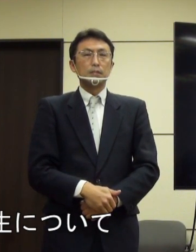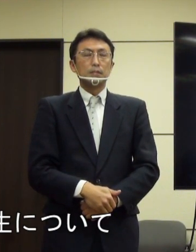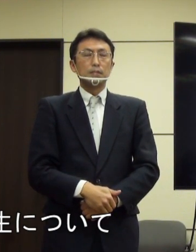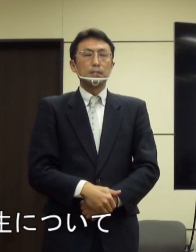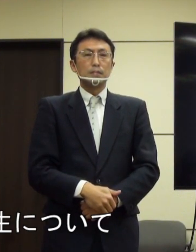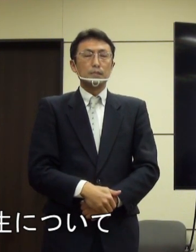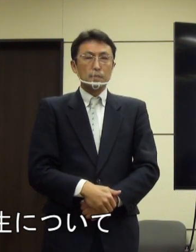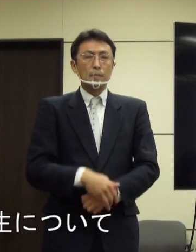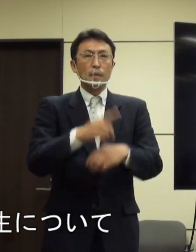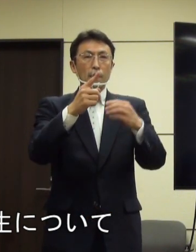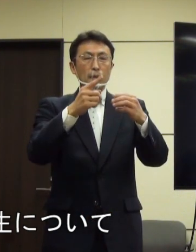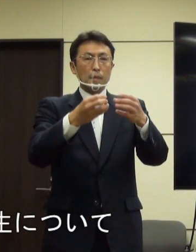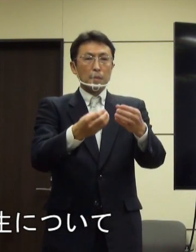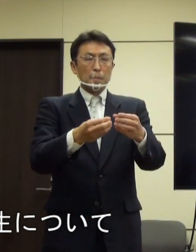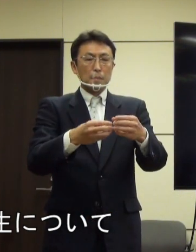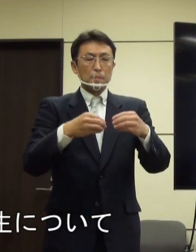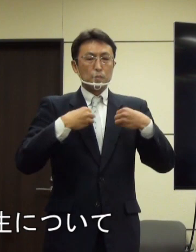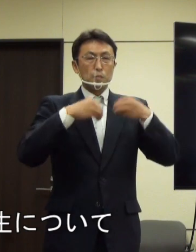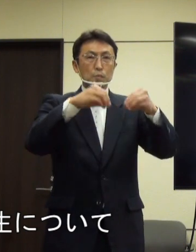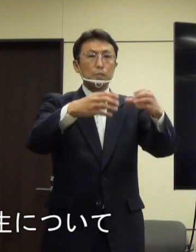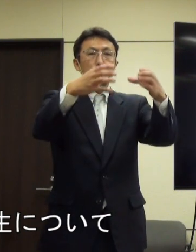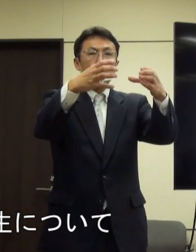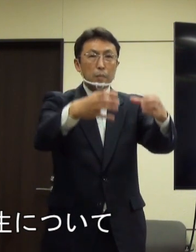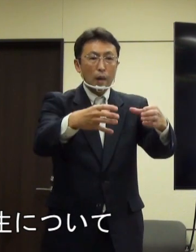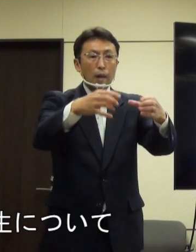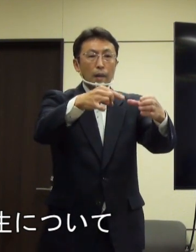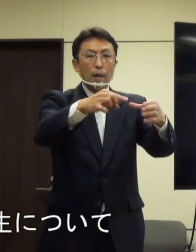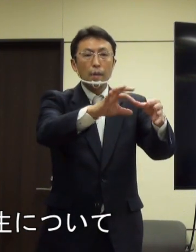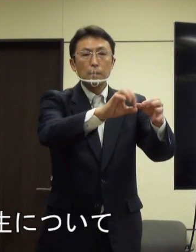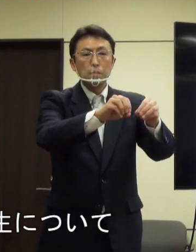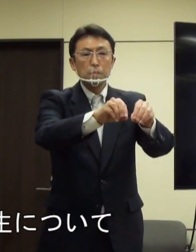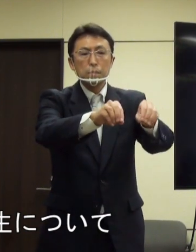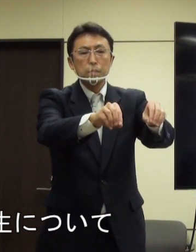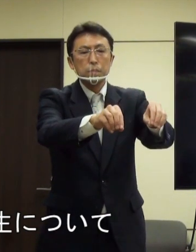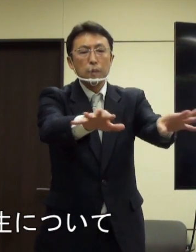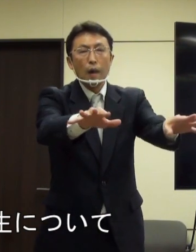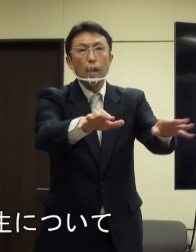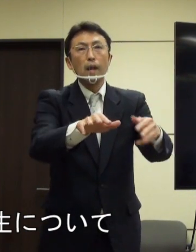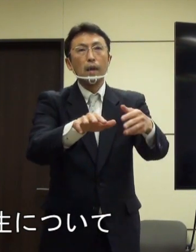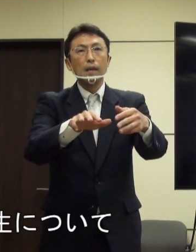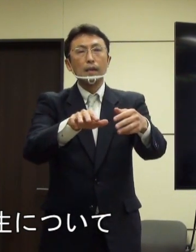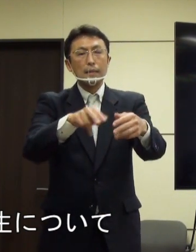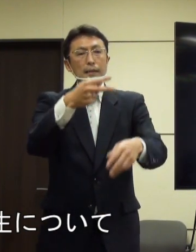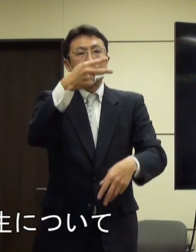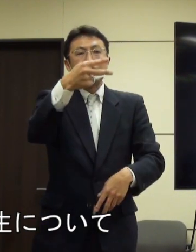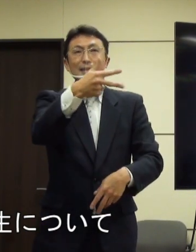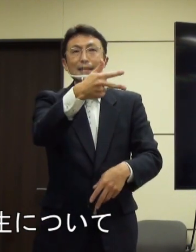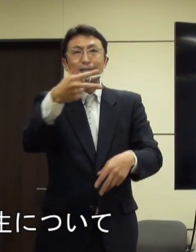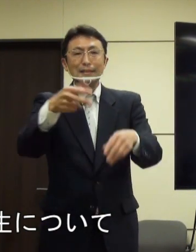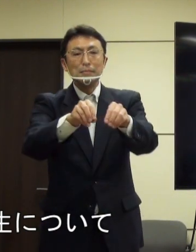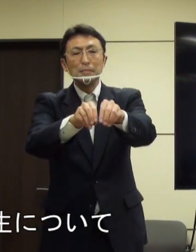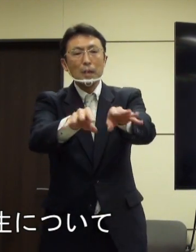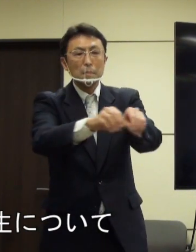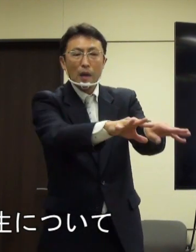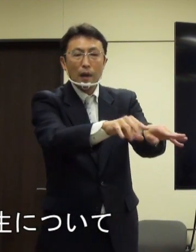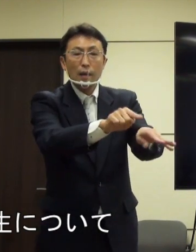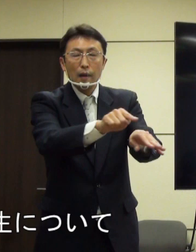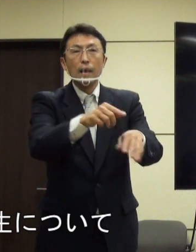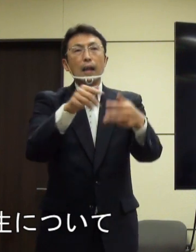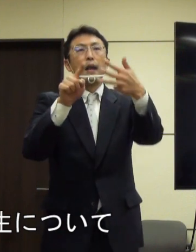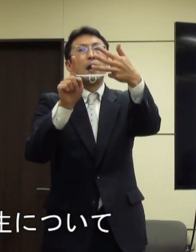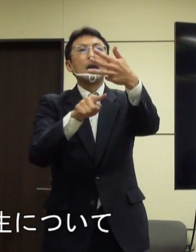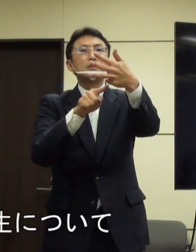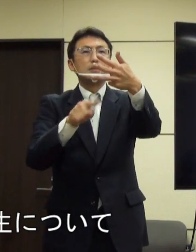長谷二次感染として家族などで現在まではじめ確認されているというものでありますて